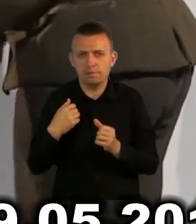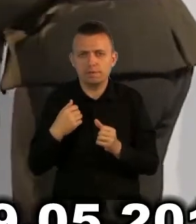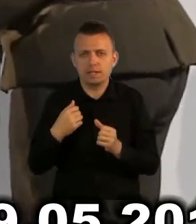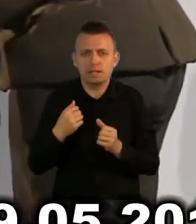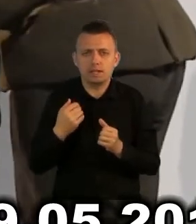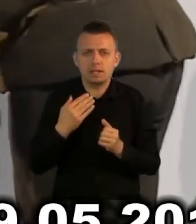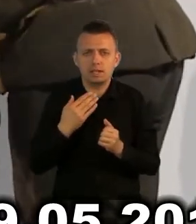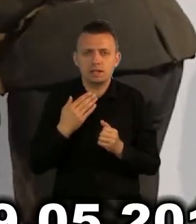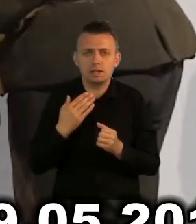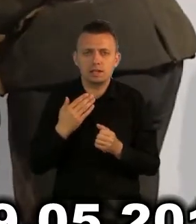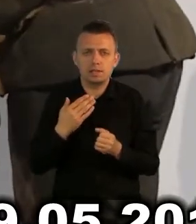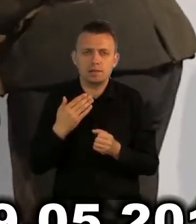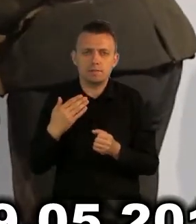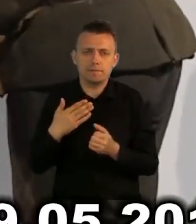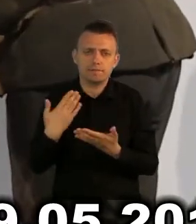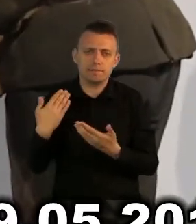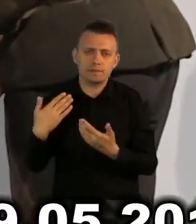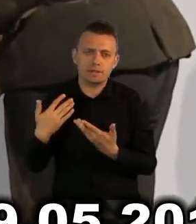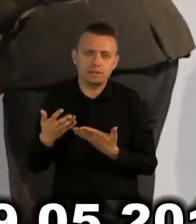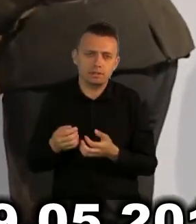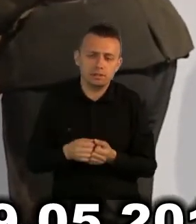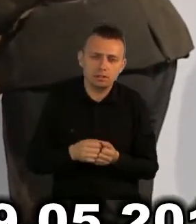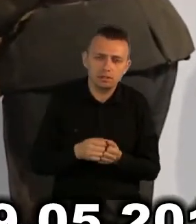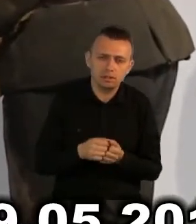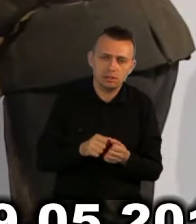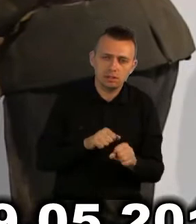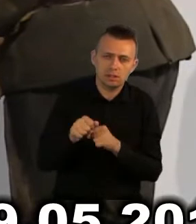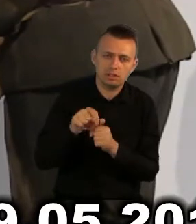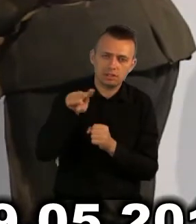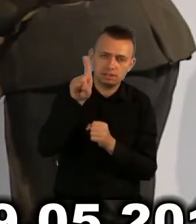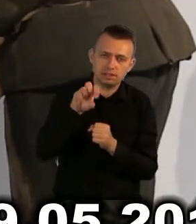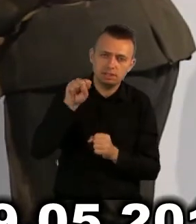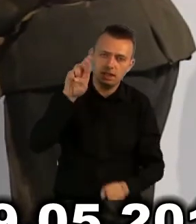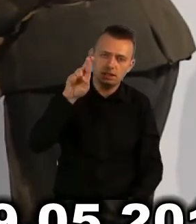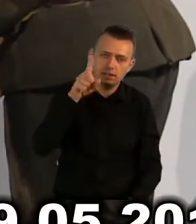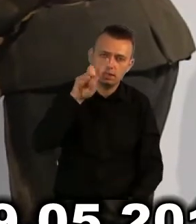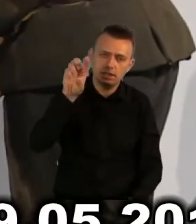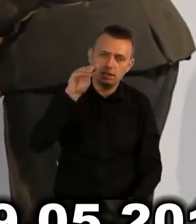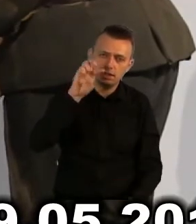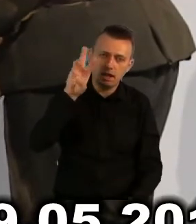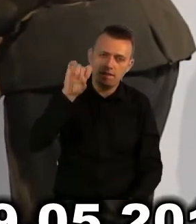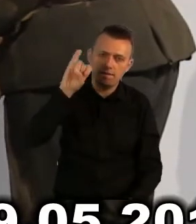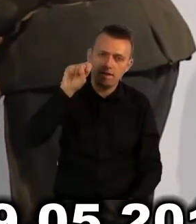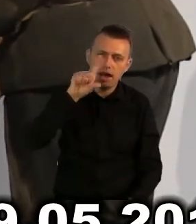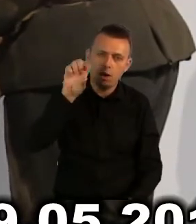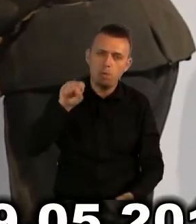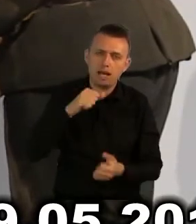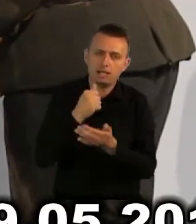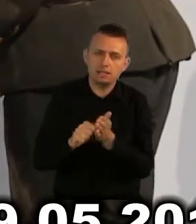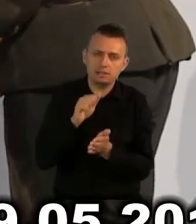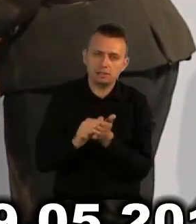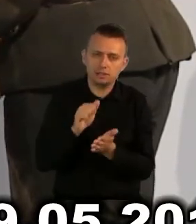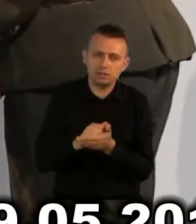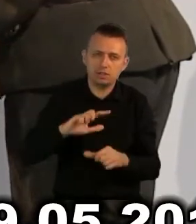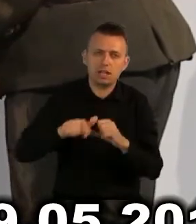była biało-czerwona, tu ta brązowa, zardzewiała, podniesiona po 70-80 latach ze